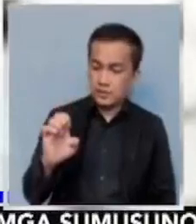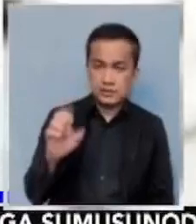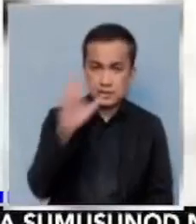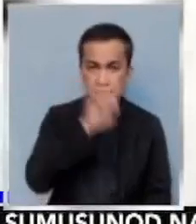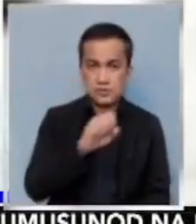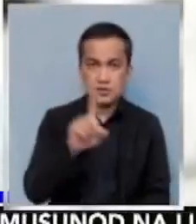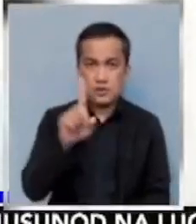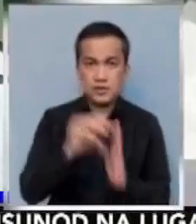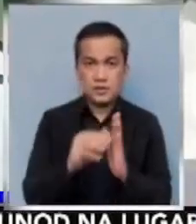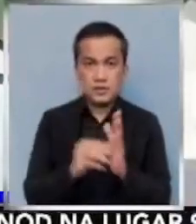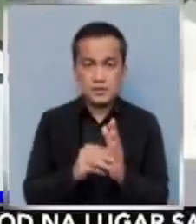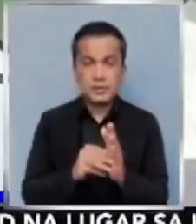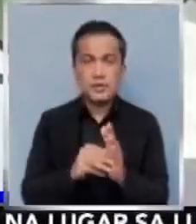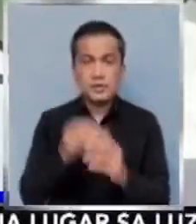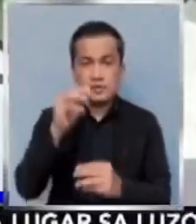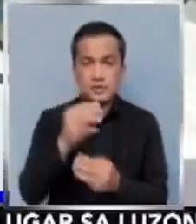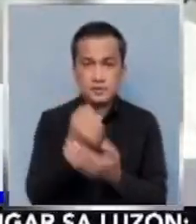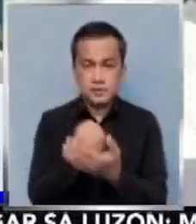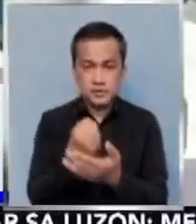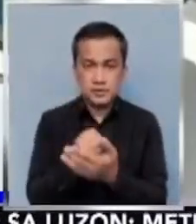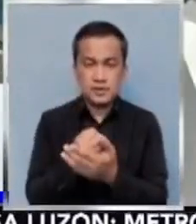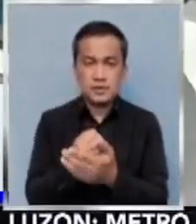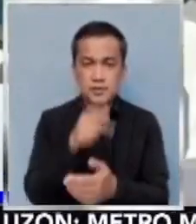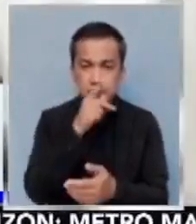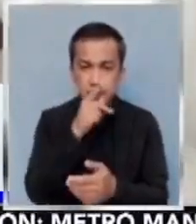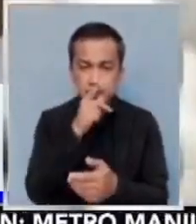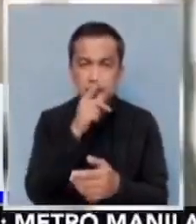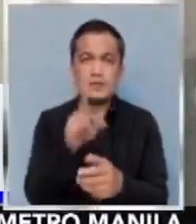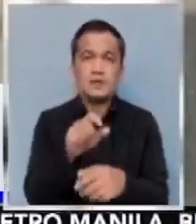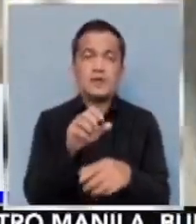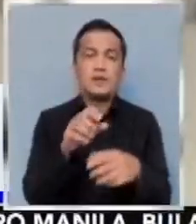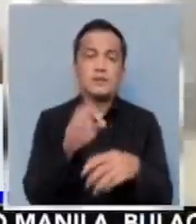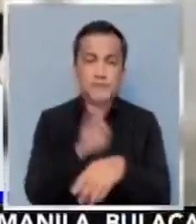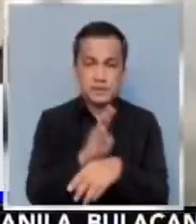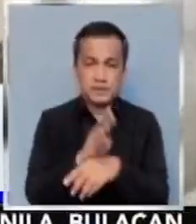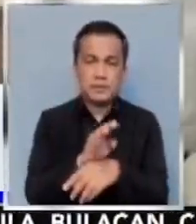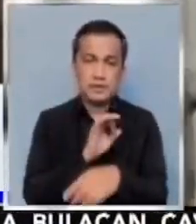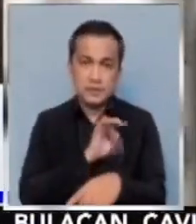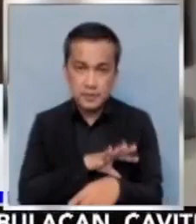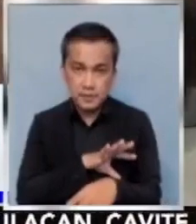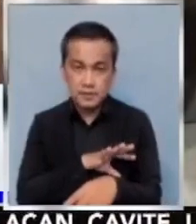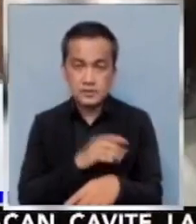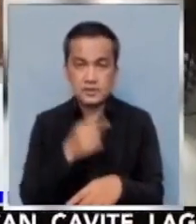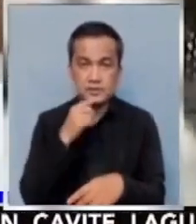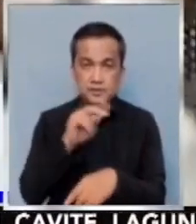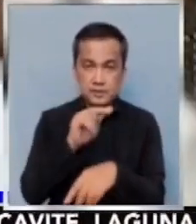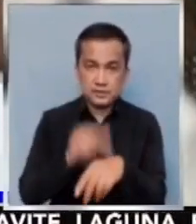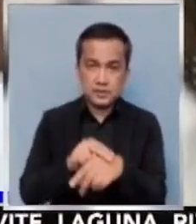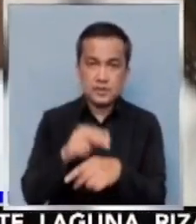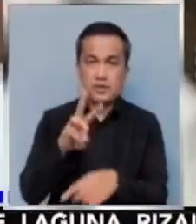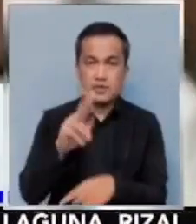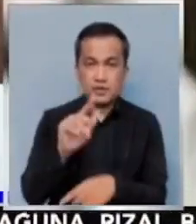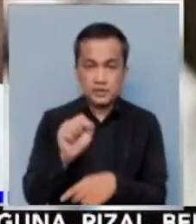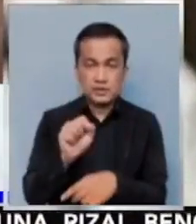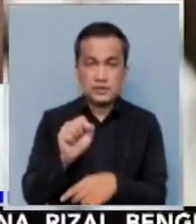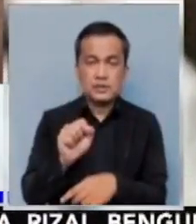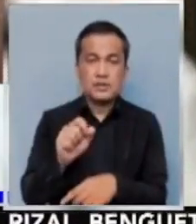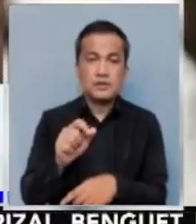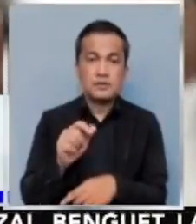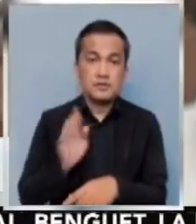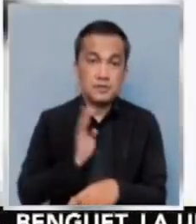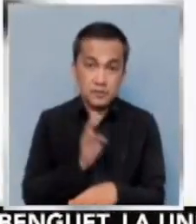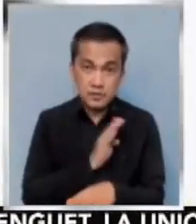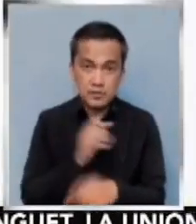wage earners sa mga pribadong establishmento ang makikinabang dito. Pero sabi ng National Wages and Productivity Board, pwede nang humingi ng exemption